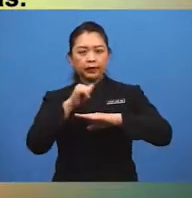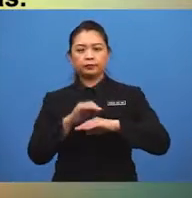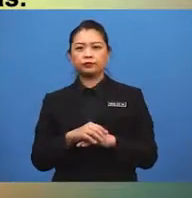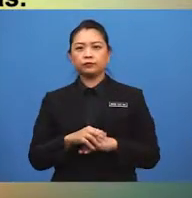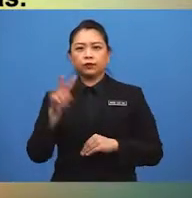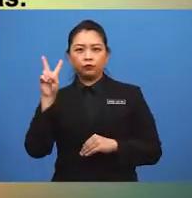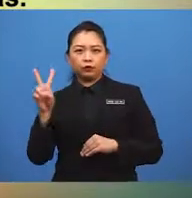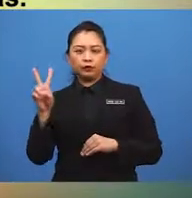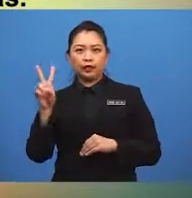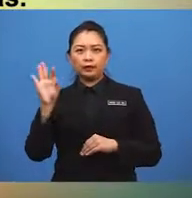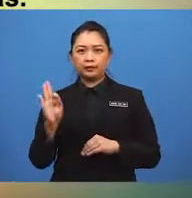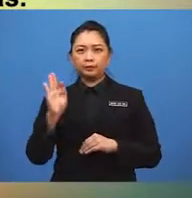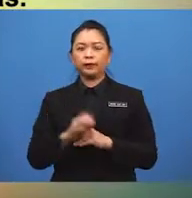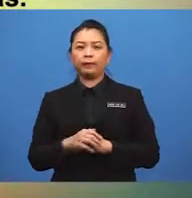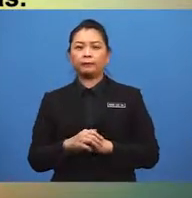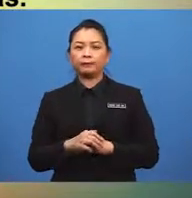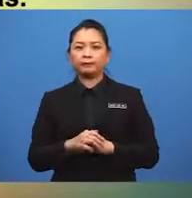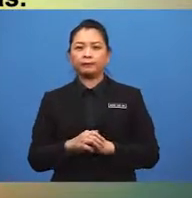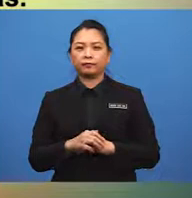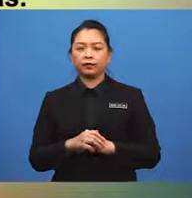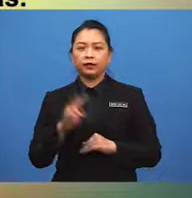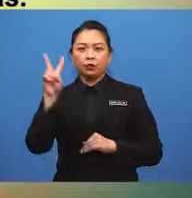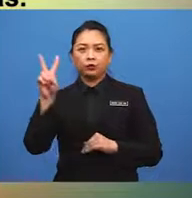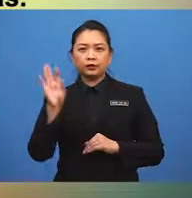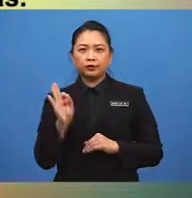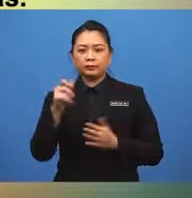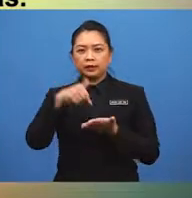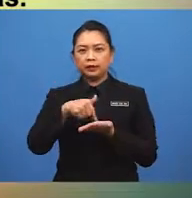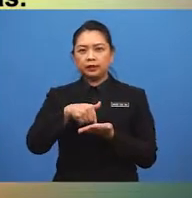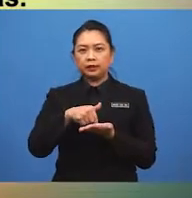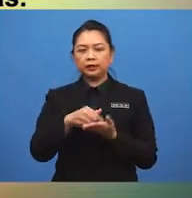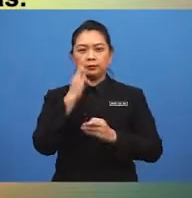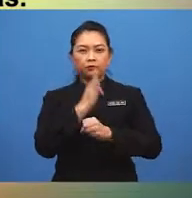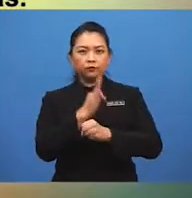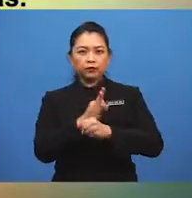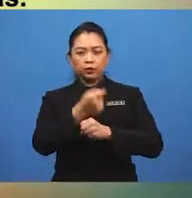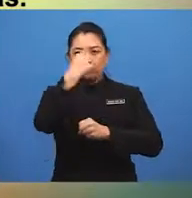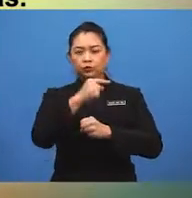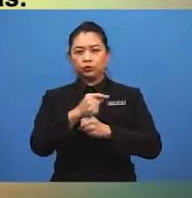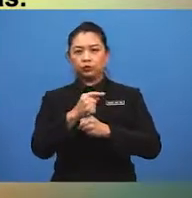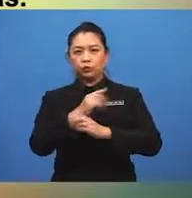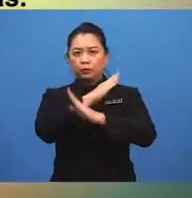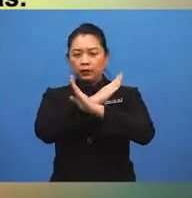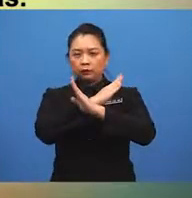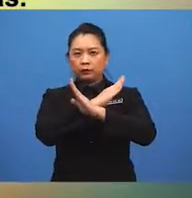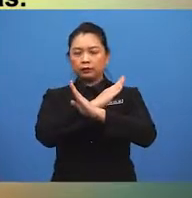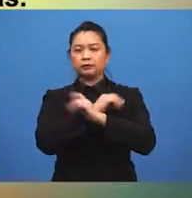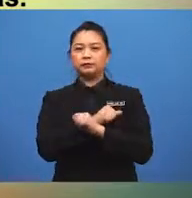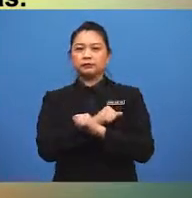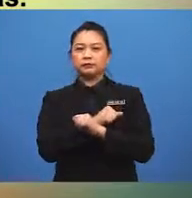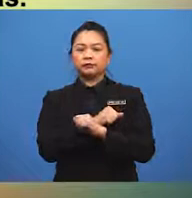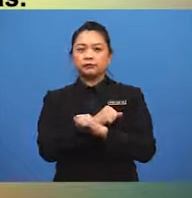sebagai Voltan Simpang. Voltan Simpang ini berfungsi untuk menentang atau